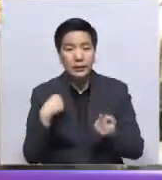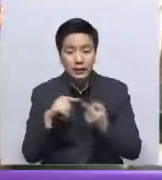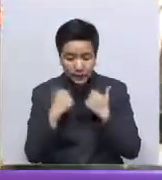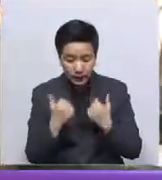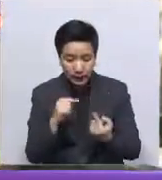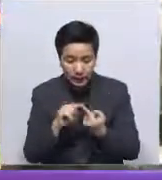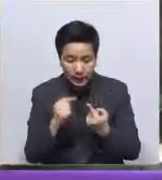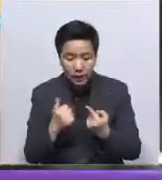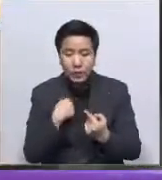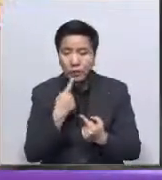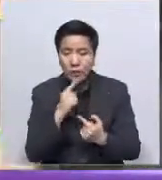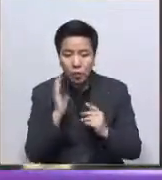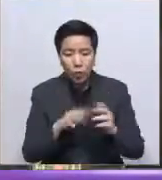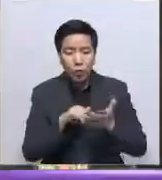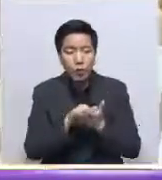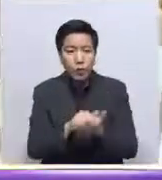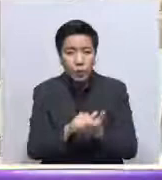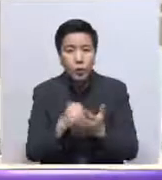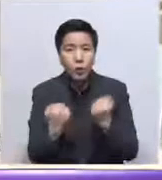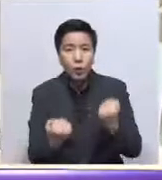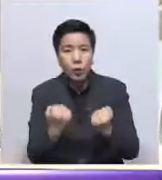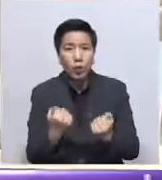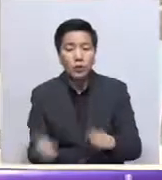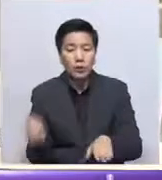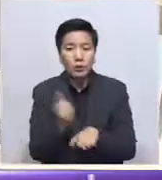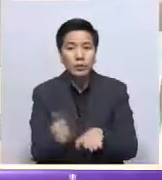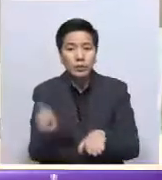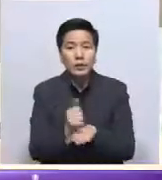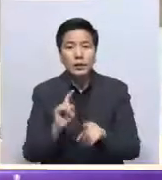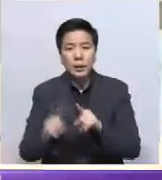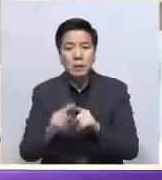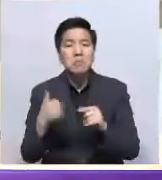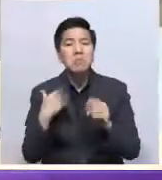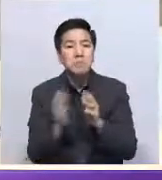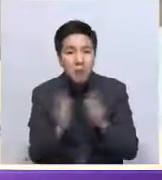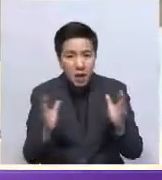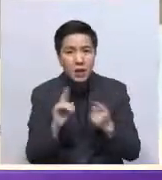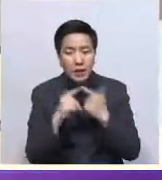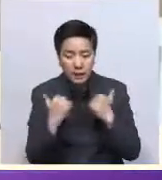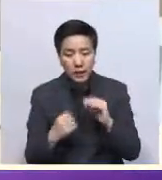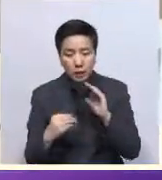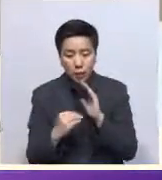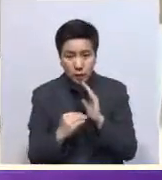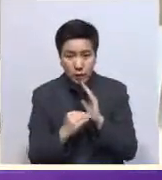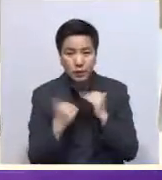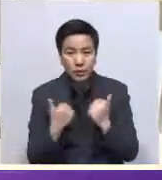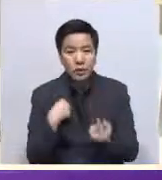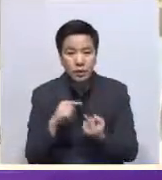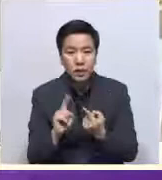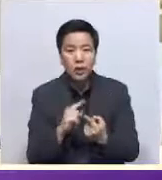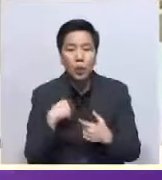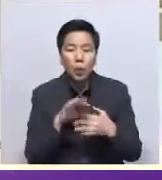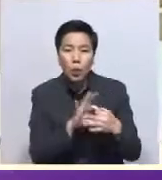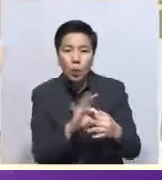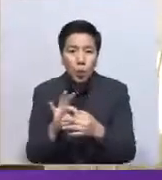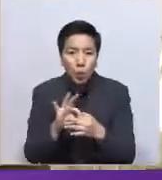ก็บอกว่าประชาชนที่ใช้บริการรถที่สถานีขนส่งสายใต้นั้นมีจำนวนมากซึ่งทางกรุงเทพมหานครเองก็มีความ